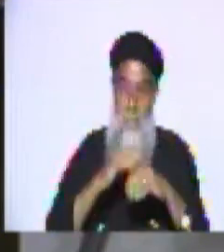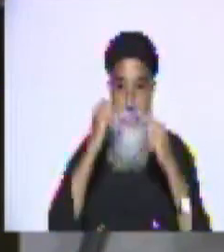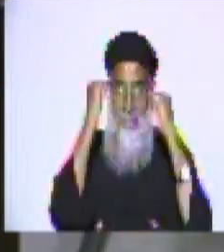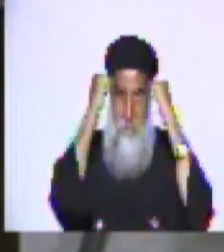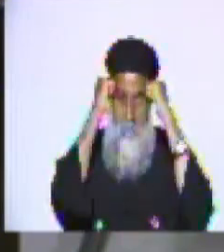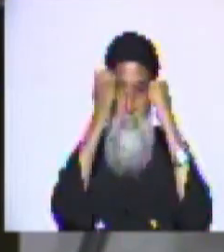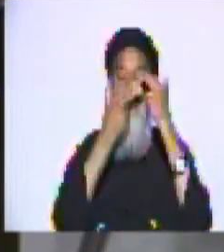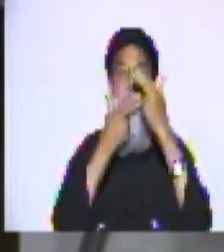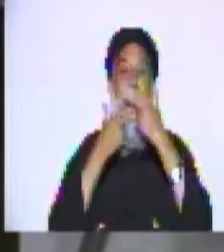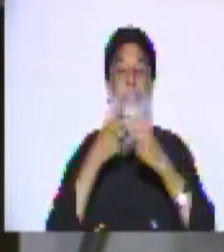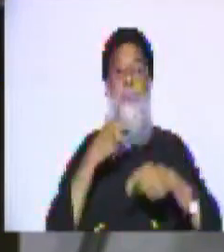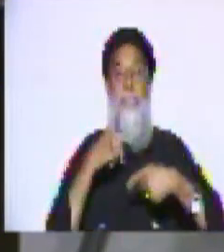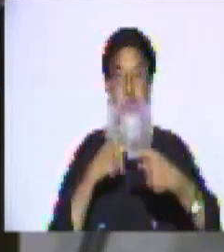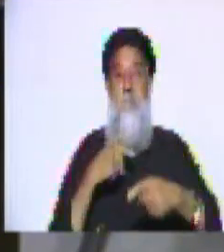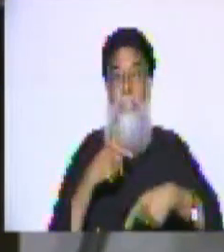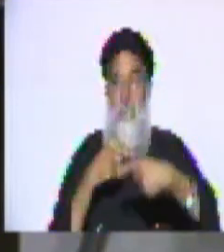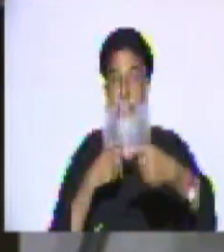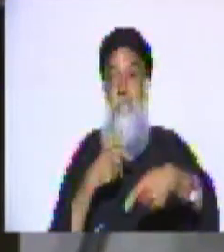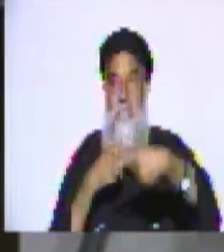هذا التجديد يستمر.